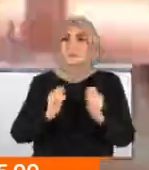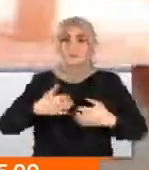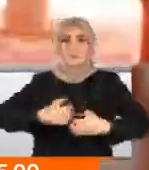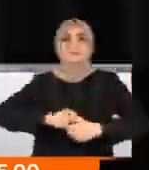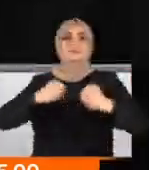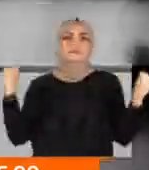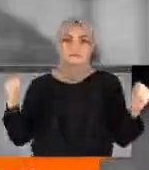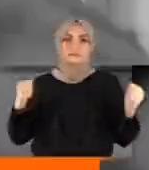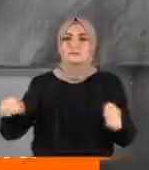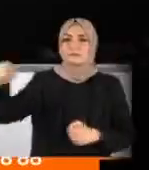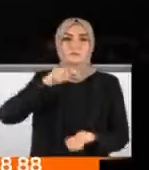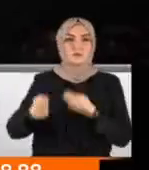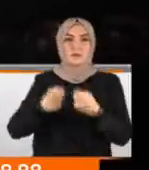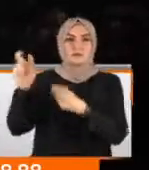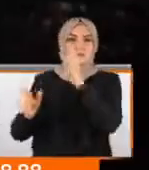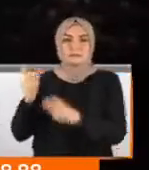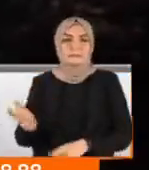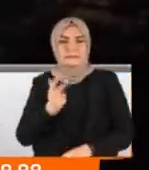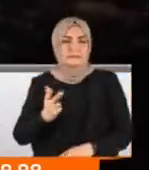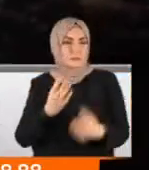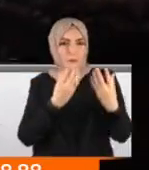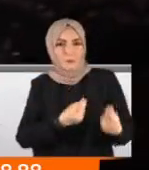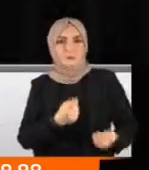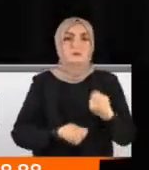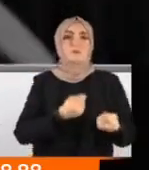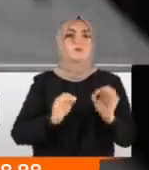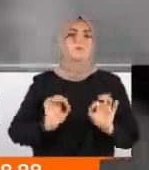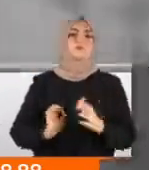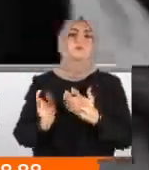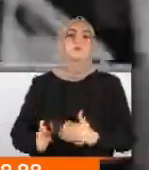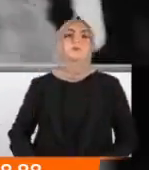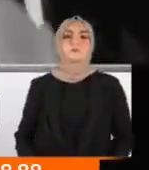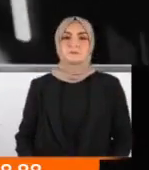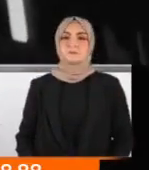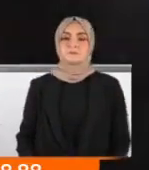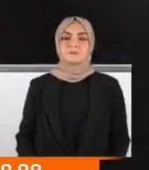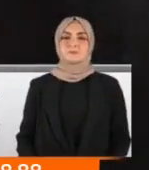ekibi de hızla alevlere müdahale etti. Stat sokağında anahtarı çevirip tabuta girmeyi